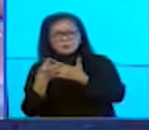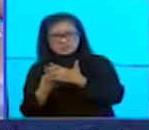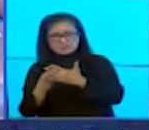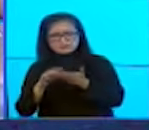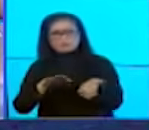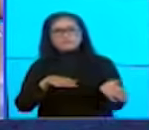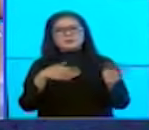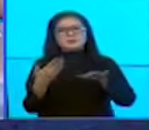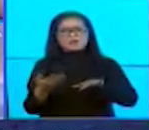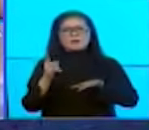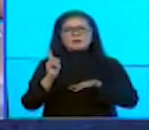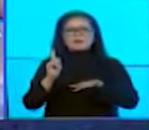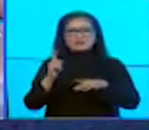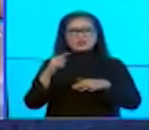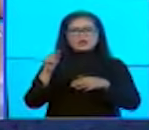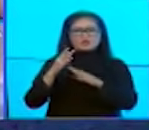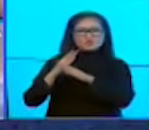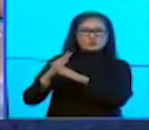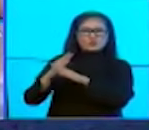penolakan akibat penuhnya rumah sakit.